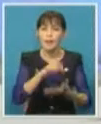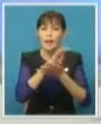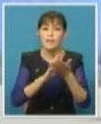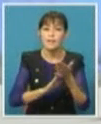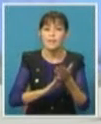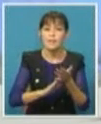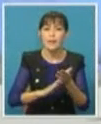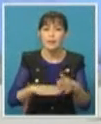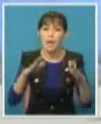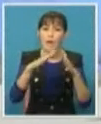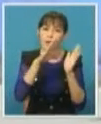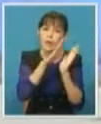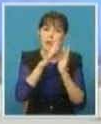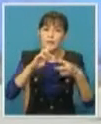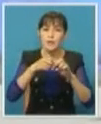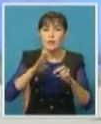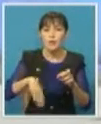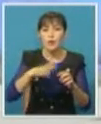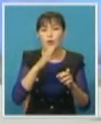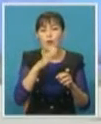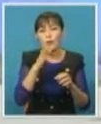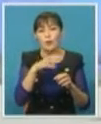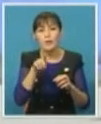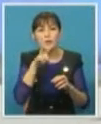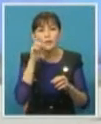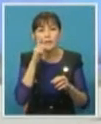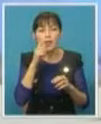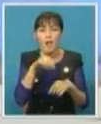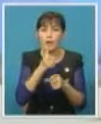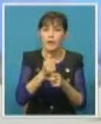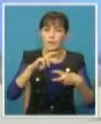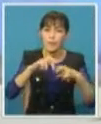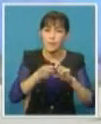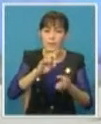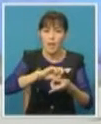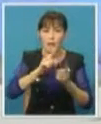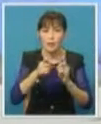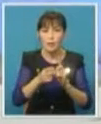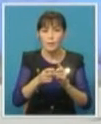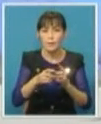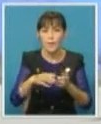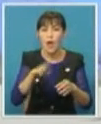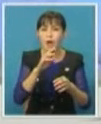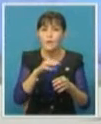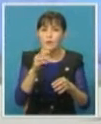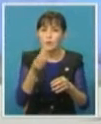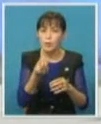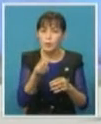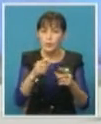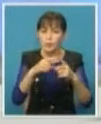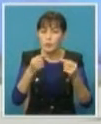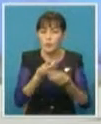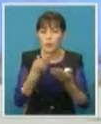Жалғастырамыз. Жатақхана мәселесі соңғы уақытта жастардың бас ауыртар басты проблемасына айналып отыр. Жол жүру билеттерінің жоқтығы